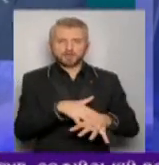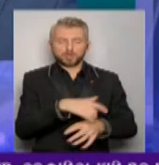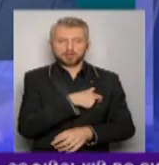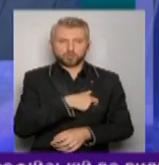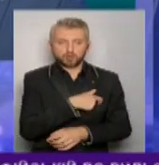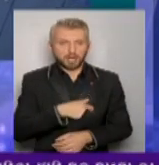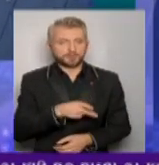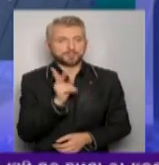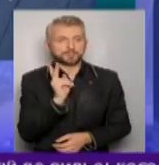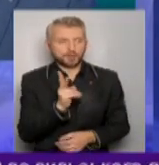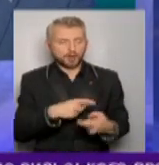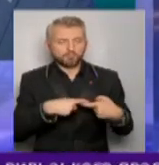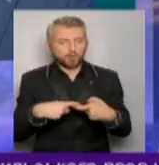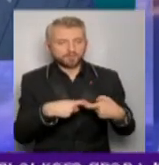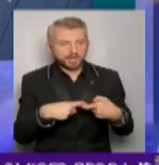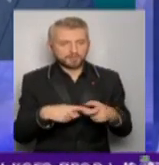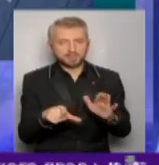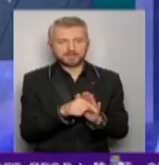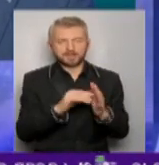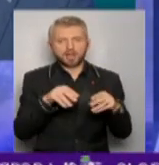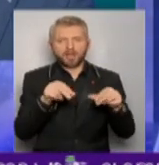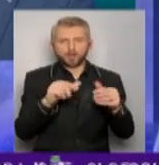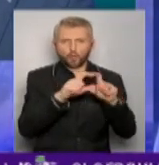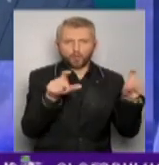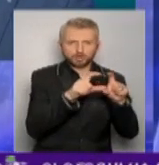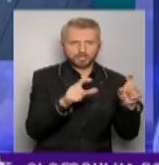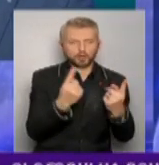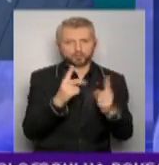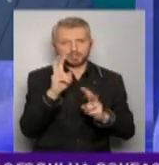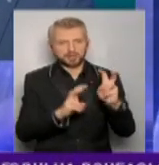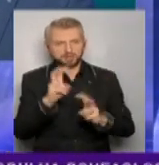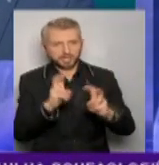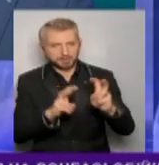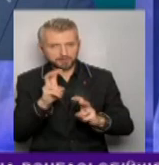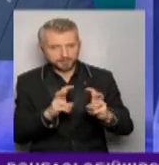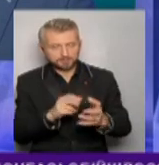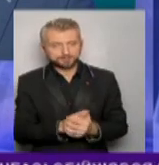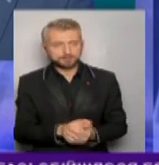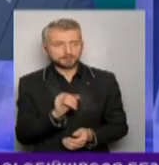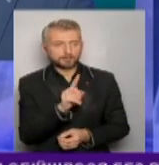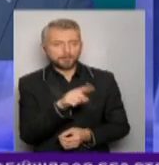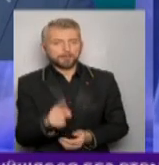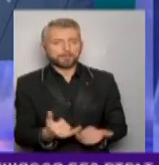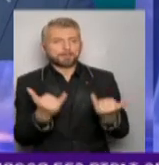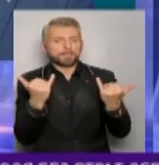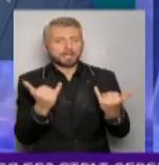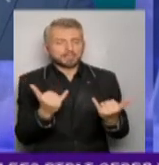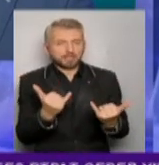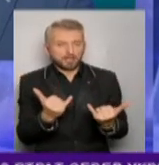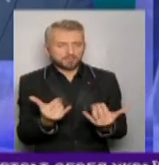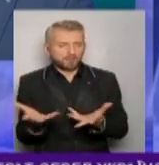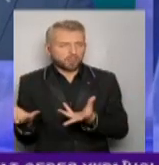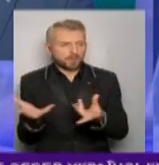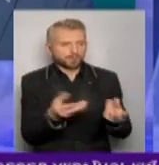які пов'язані із агрохолдингами, з цими крупними підприємцями, і вони зараз навіюють